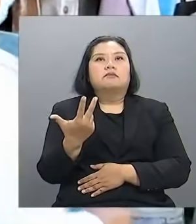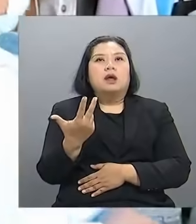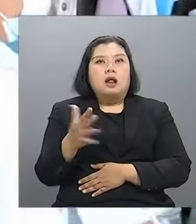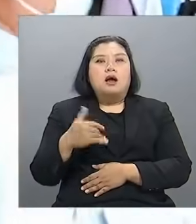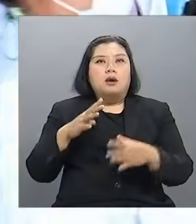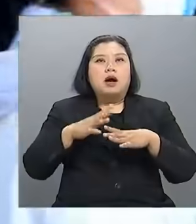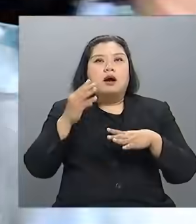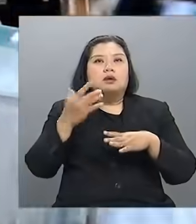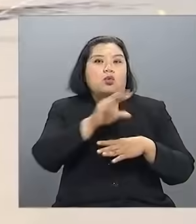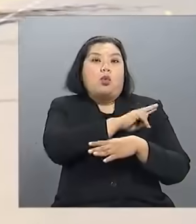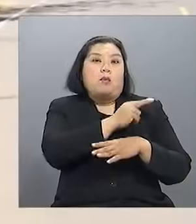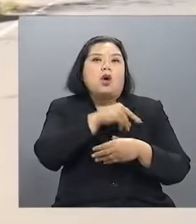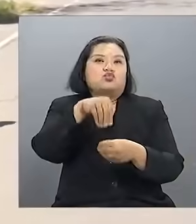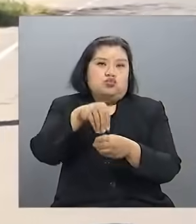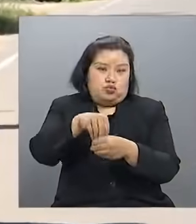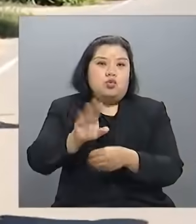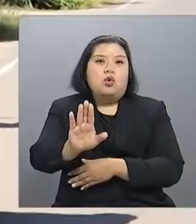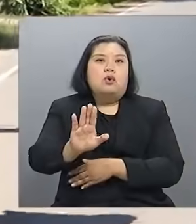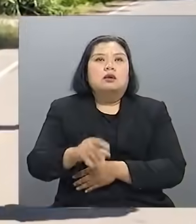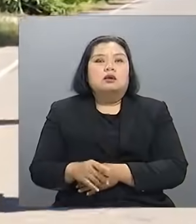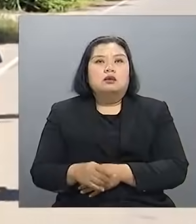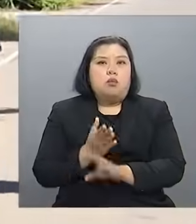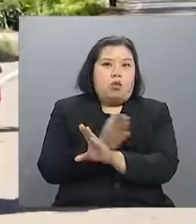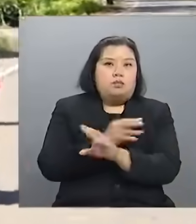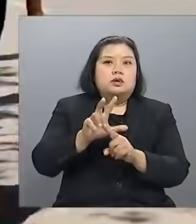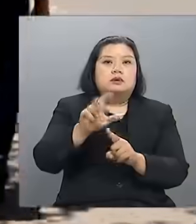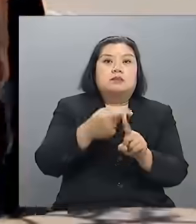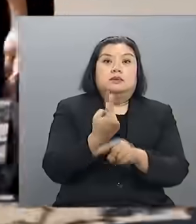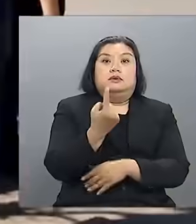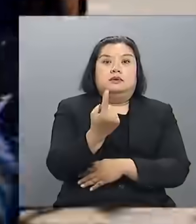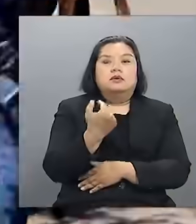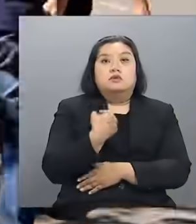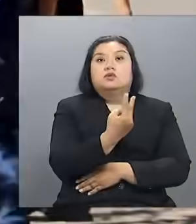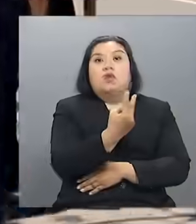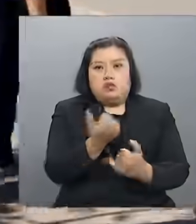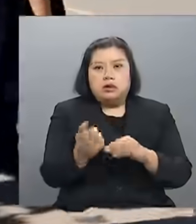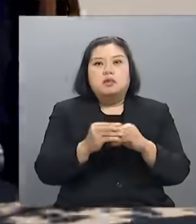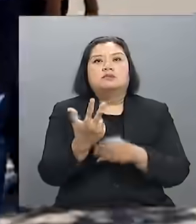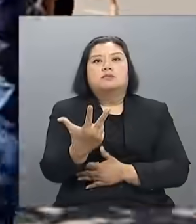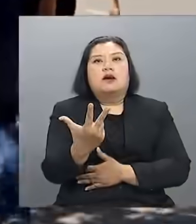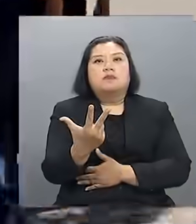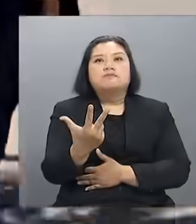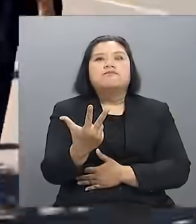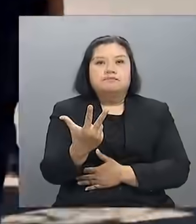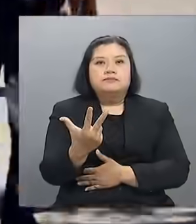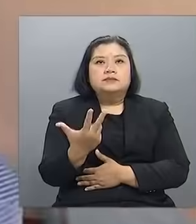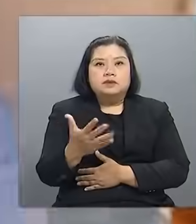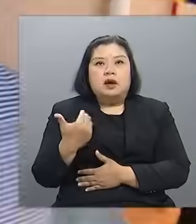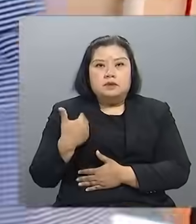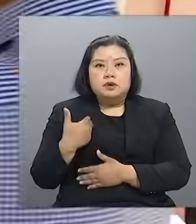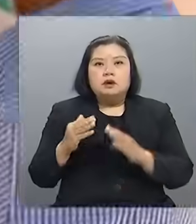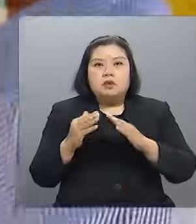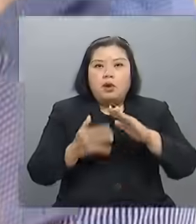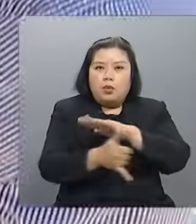พยาบาลบ่อไร่ค่ะเพิ่มเติมจากวันที่3มกราคมที่มีเพียง2คนนะคะนอกจากนี้ก็มีผู้กักตัวรอผลการตรวจอี